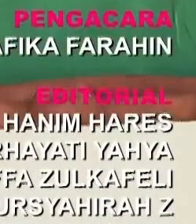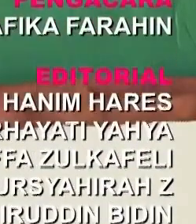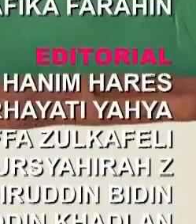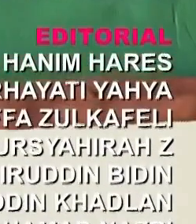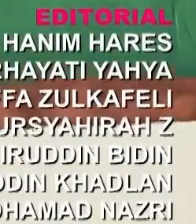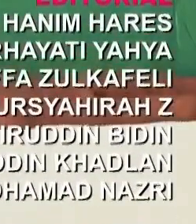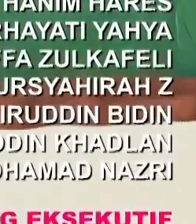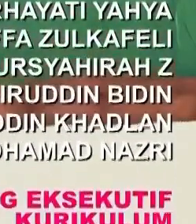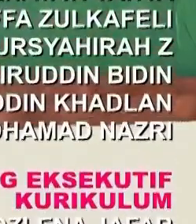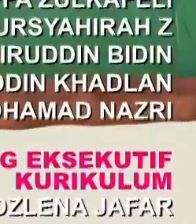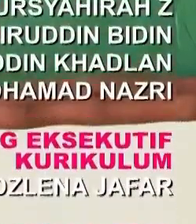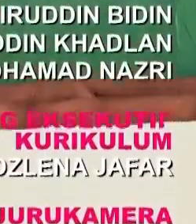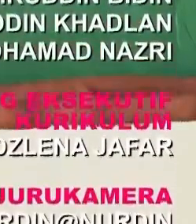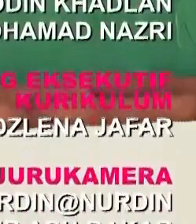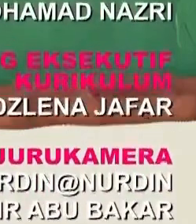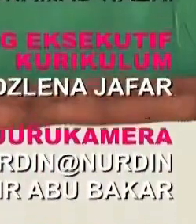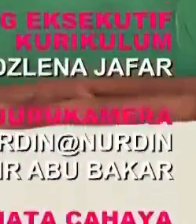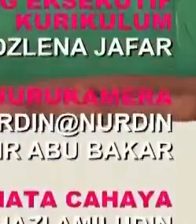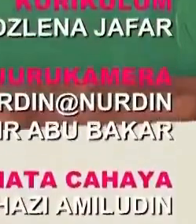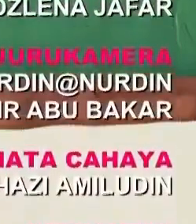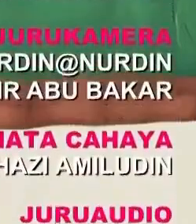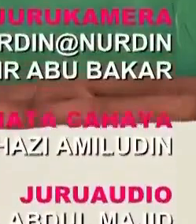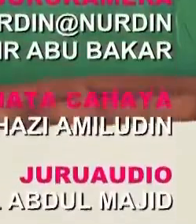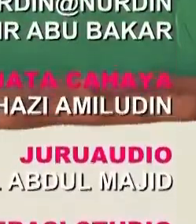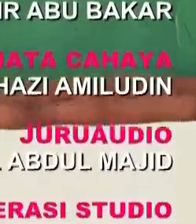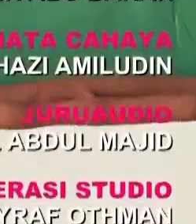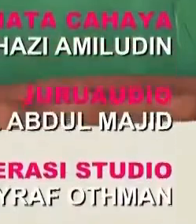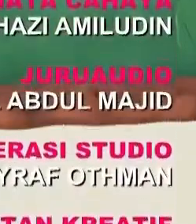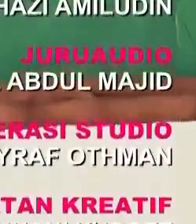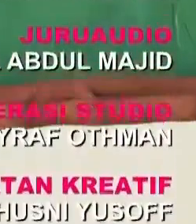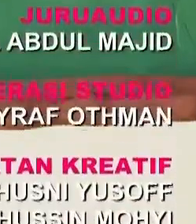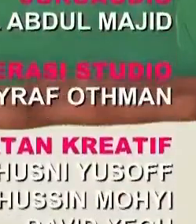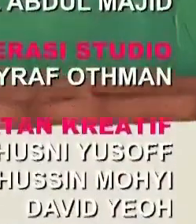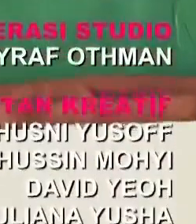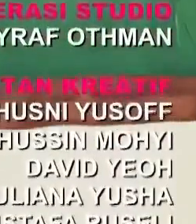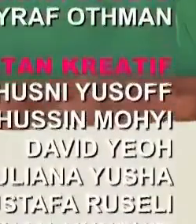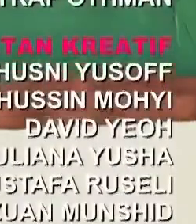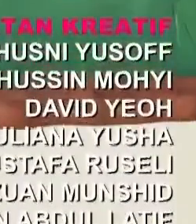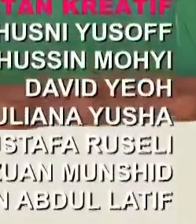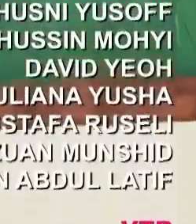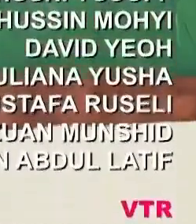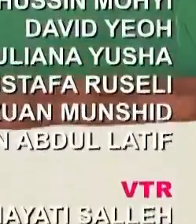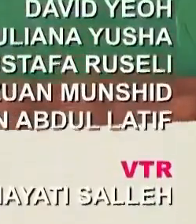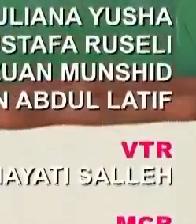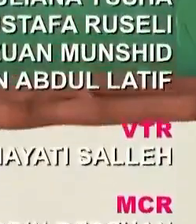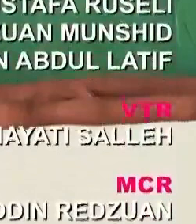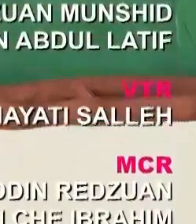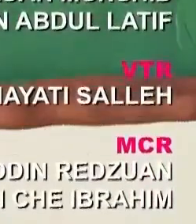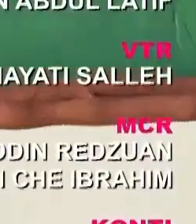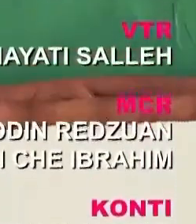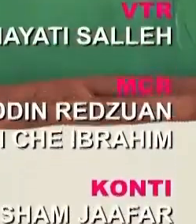berbaki. Orang asli gigih bekerja, hasil hutan